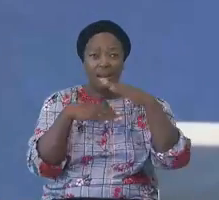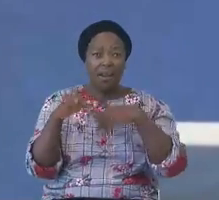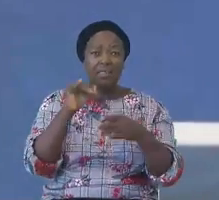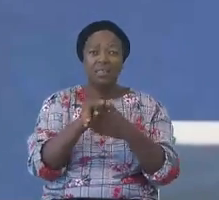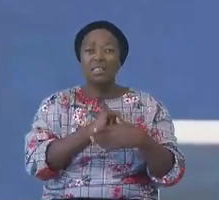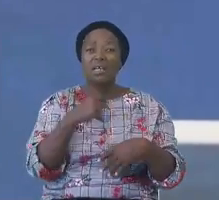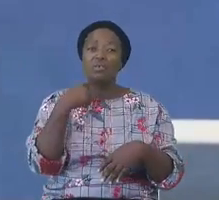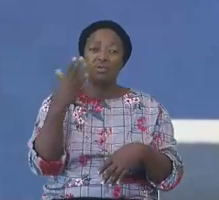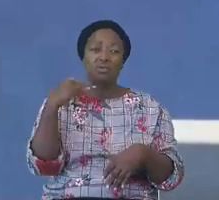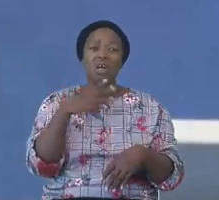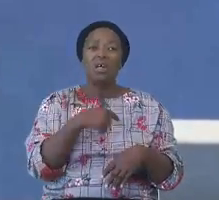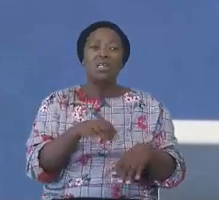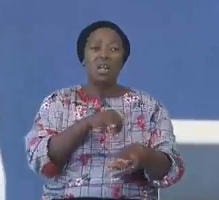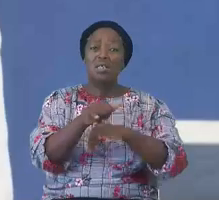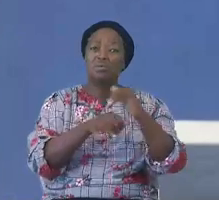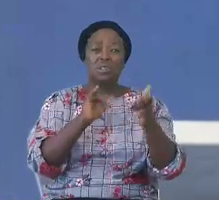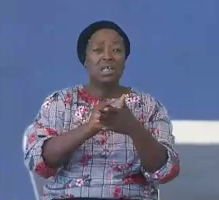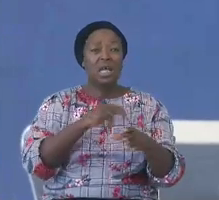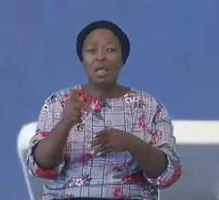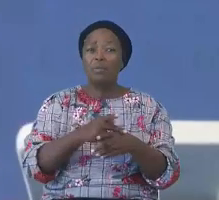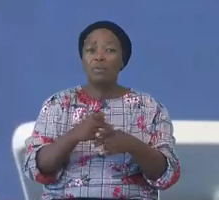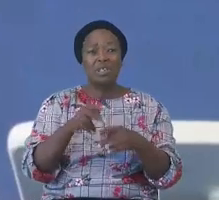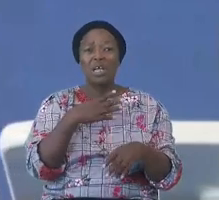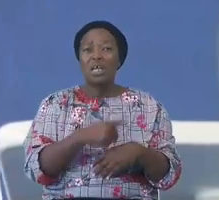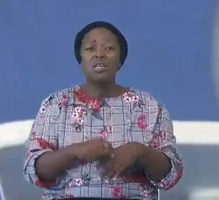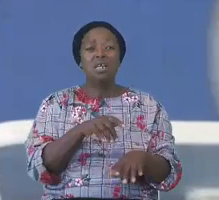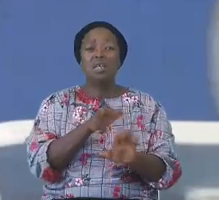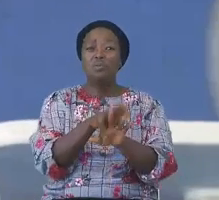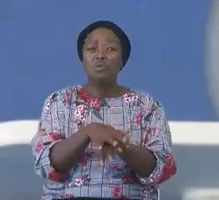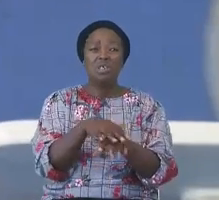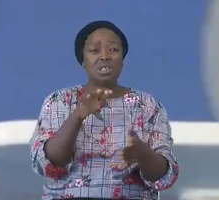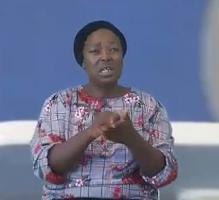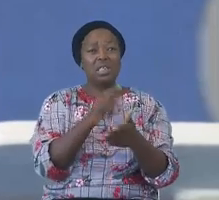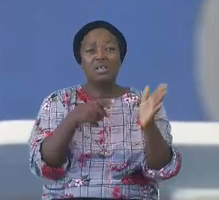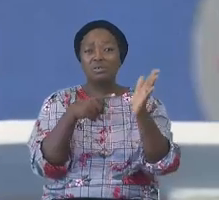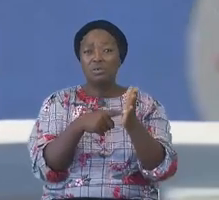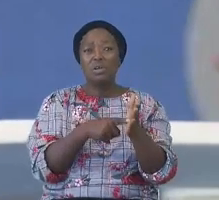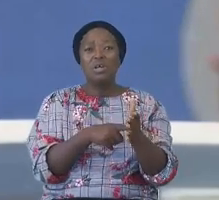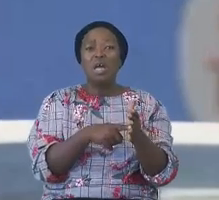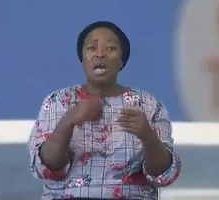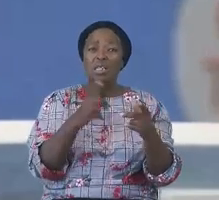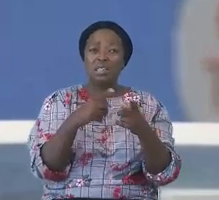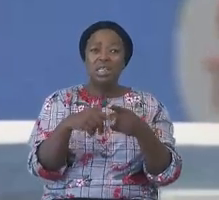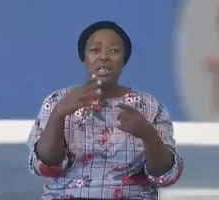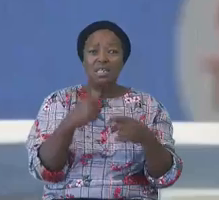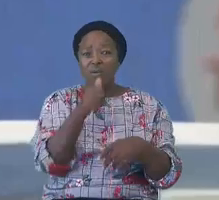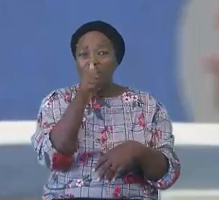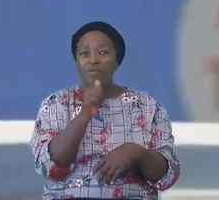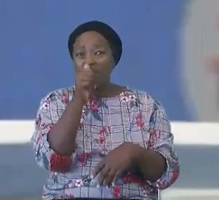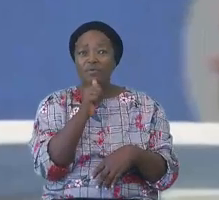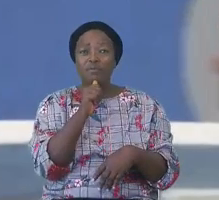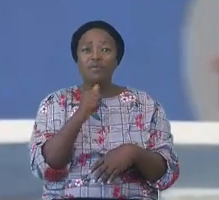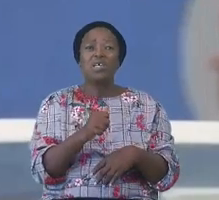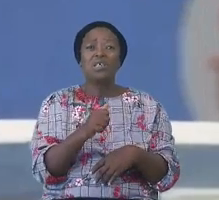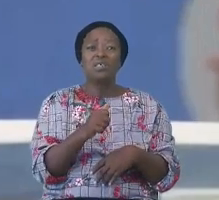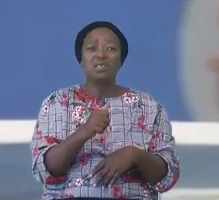résultat du mal que je faisais, les mensonges que j'ai faits, les tromperies que j'ai pratiquées,